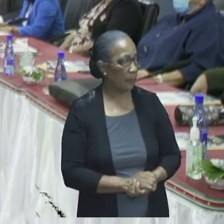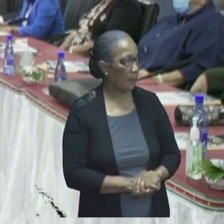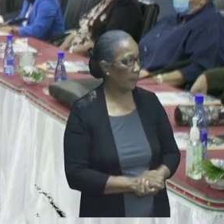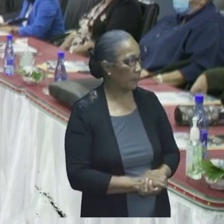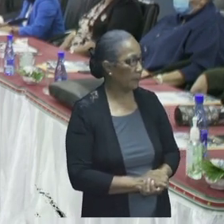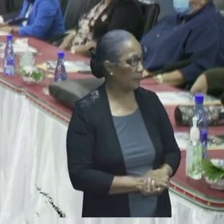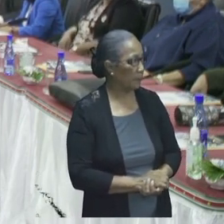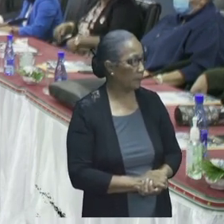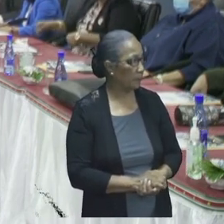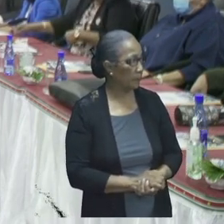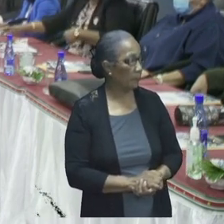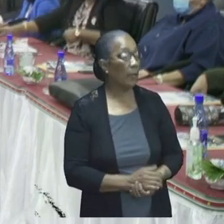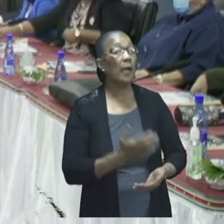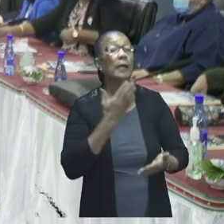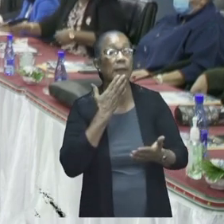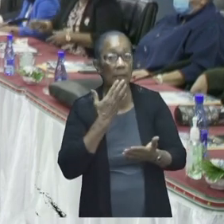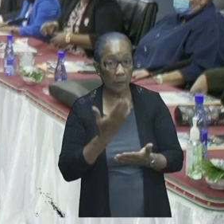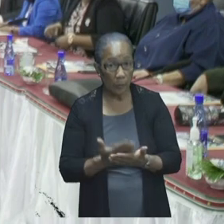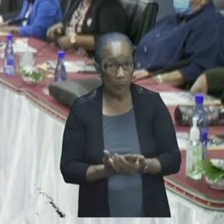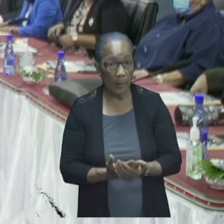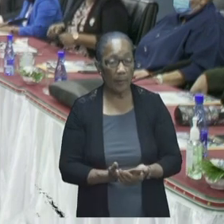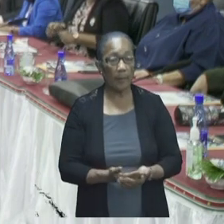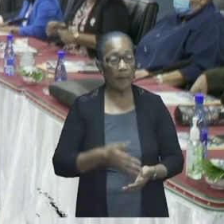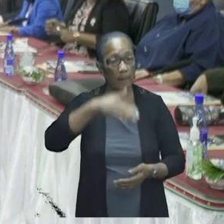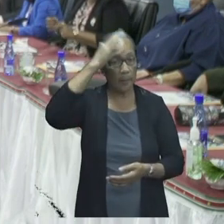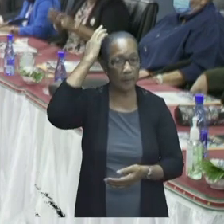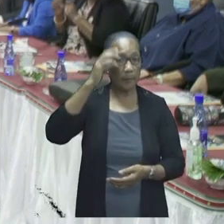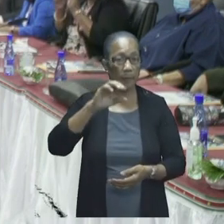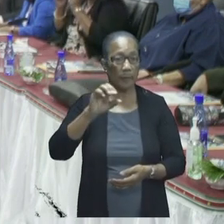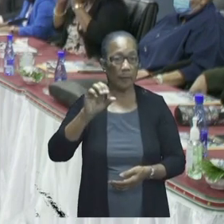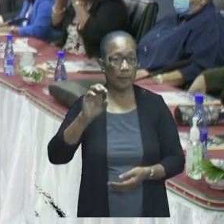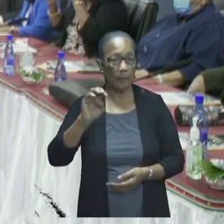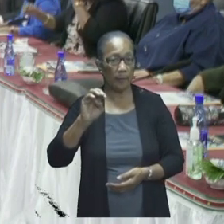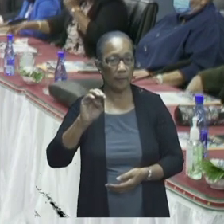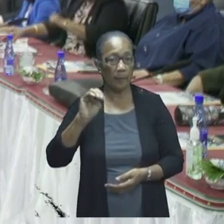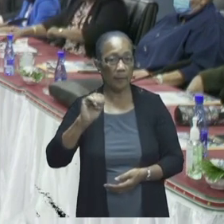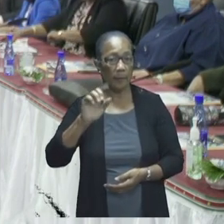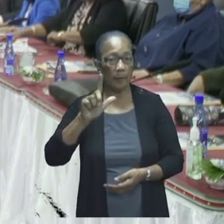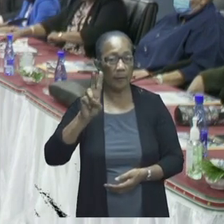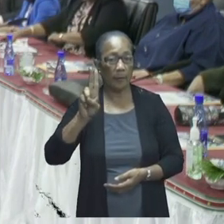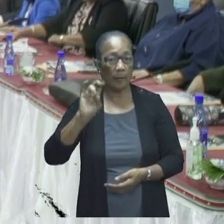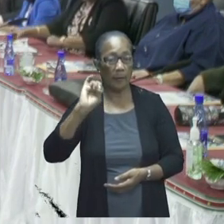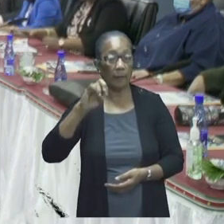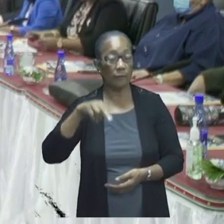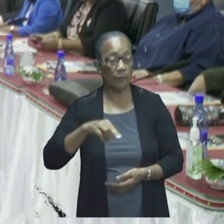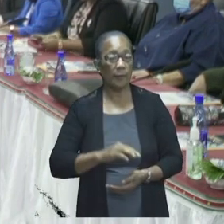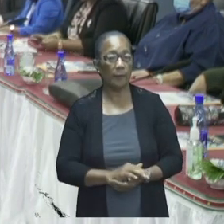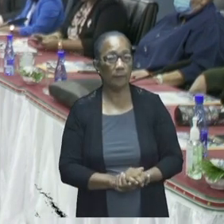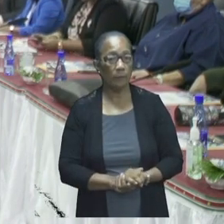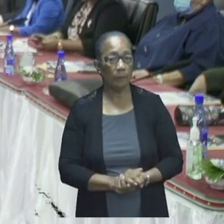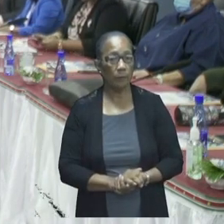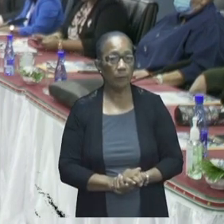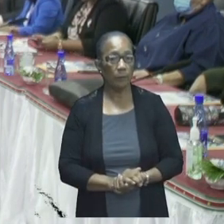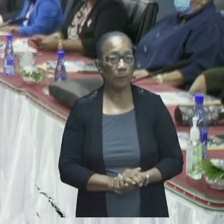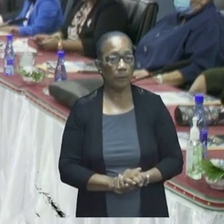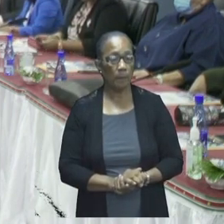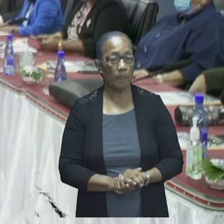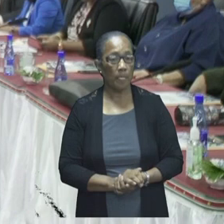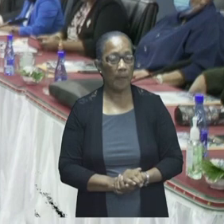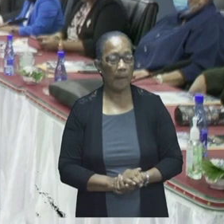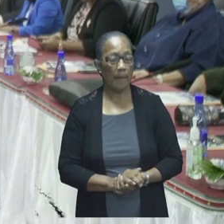ja dankuwel in oven in op de vraag van in de de schade werden door leren boots wat meer haar geliefde